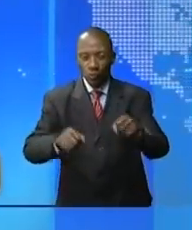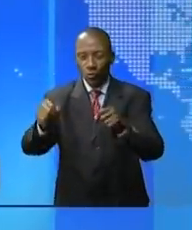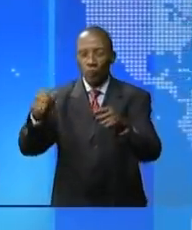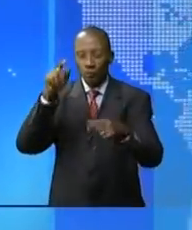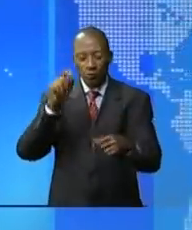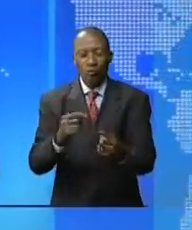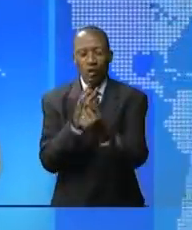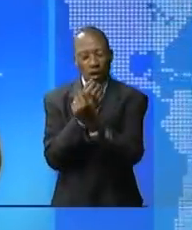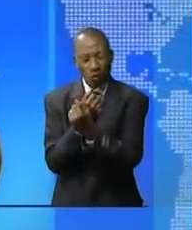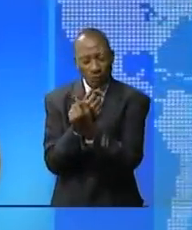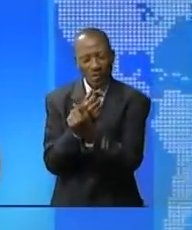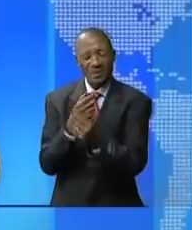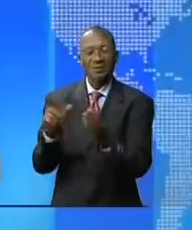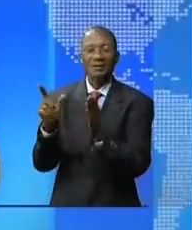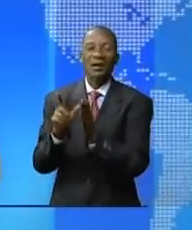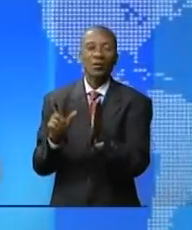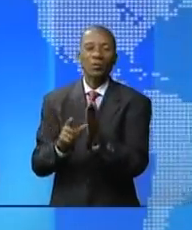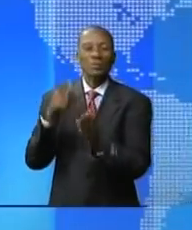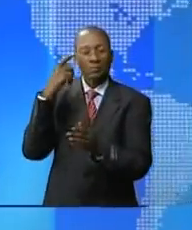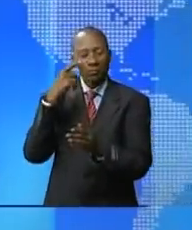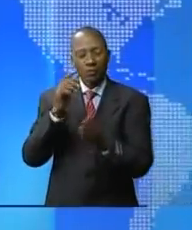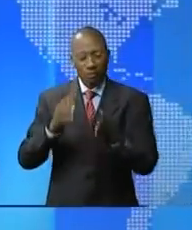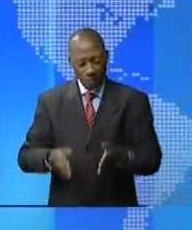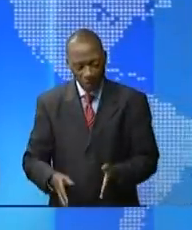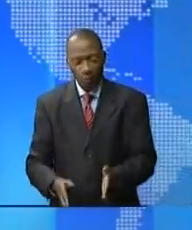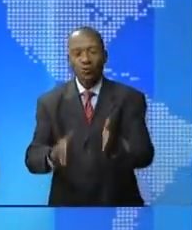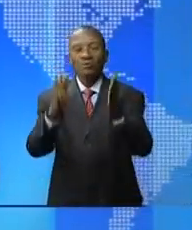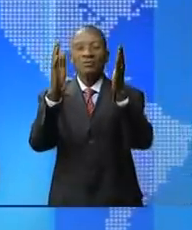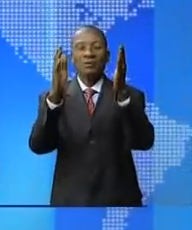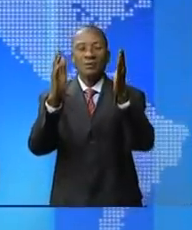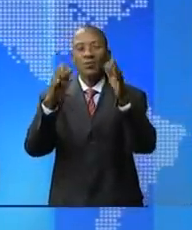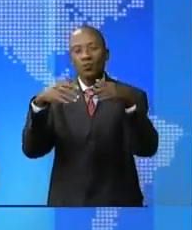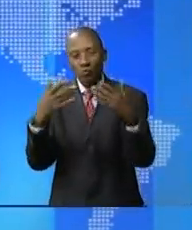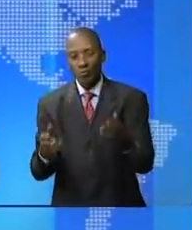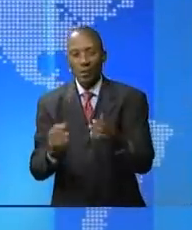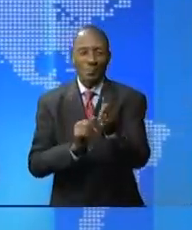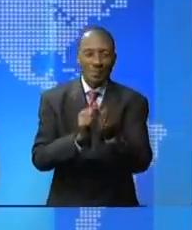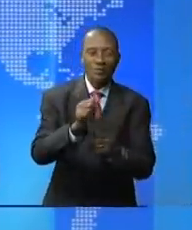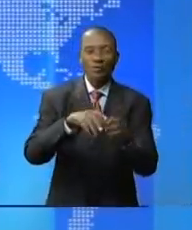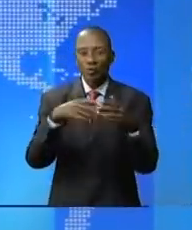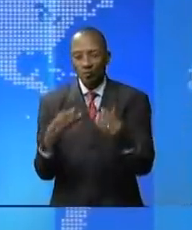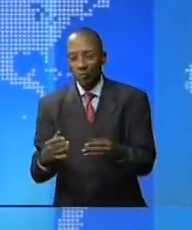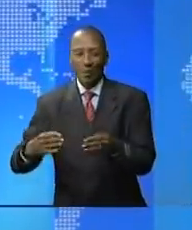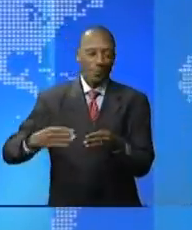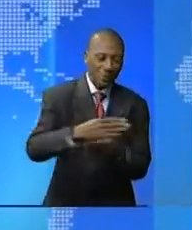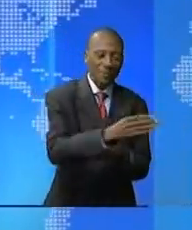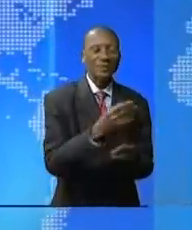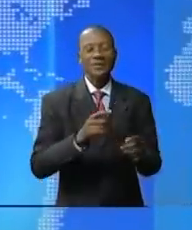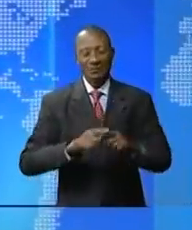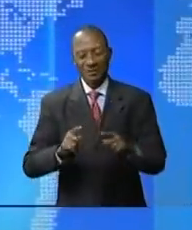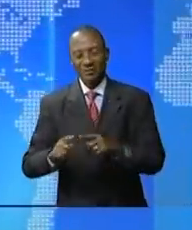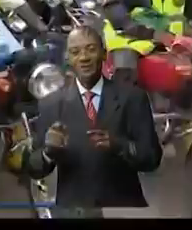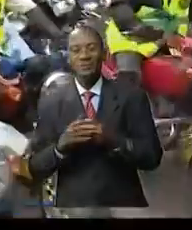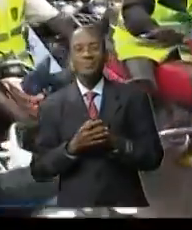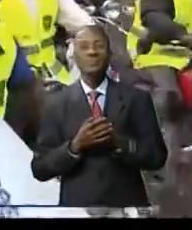c'est l'occasion pour elle de parler de propositions de 10 provinciales pour l'encadrement de leur métier. Edith Chala pour le